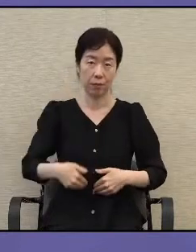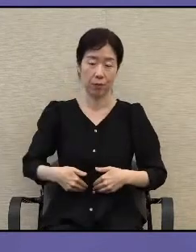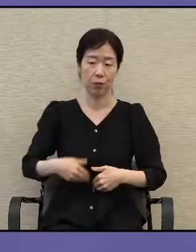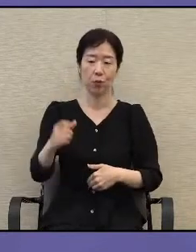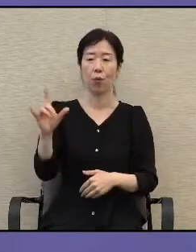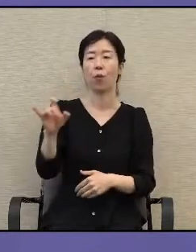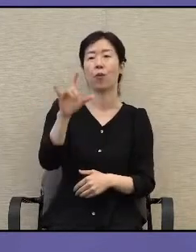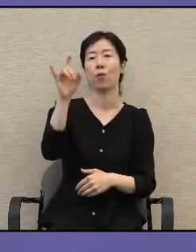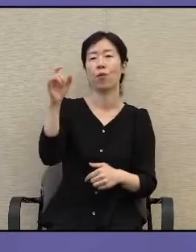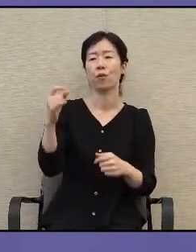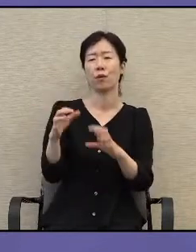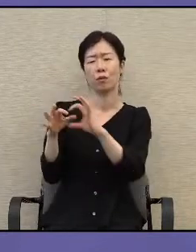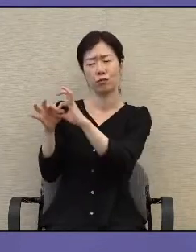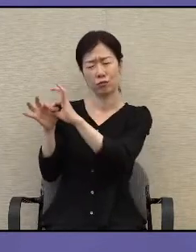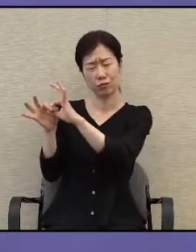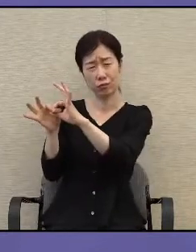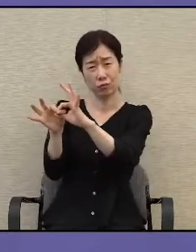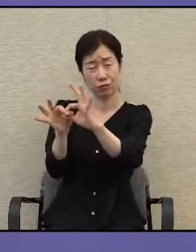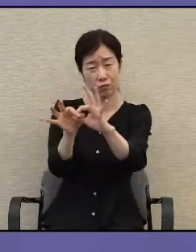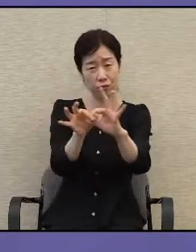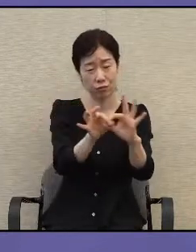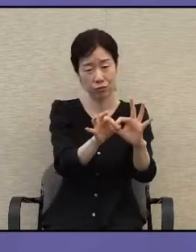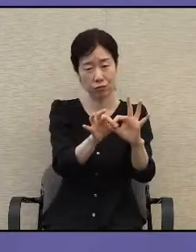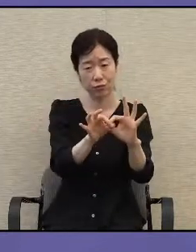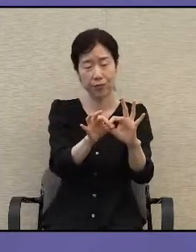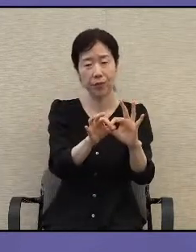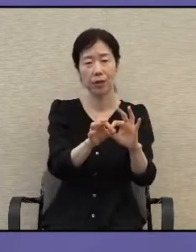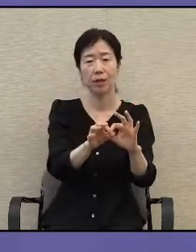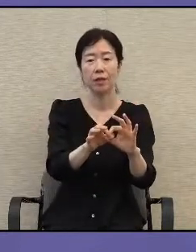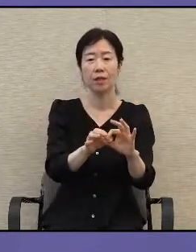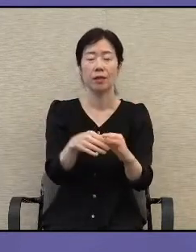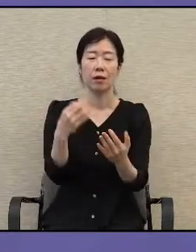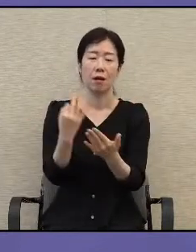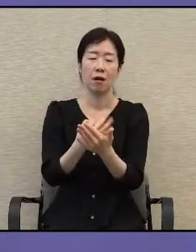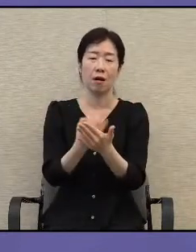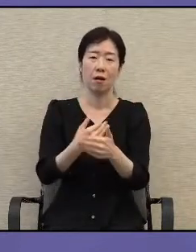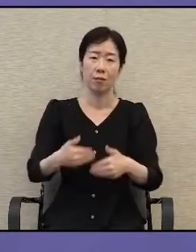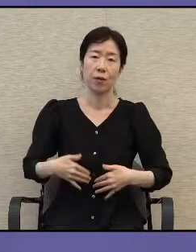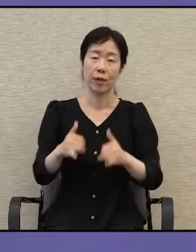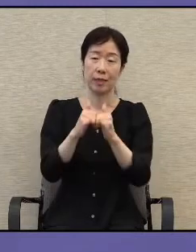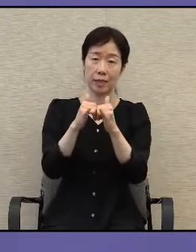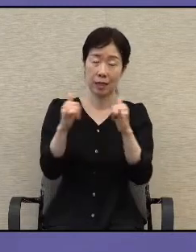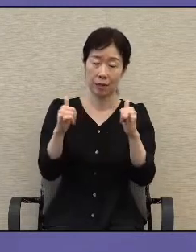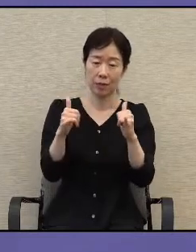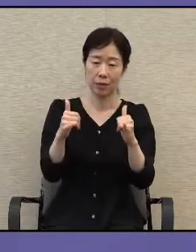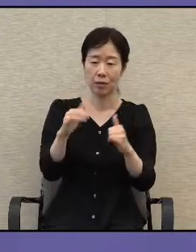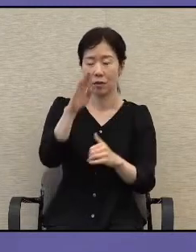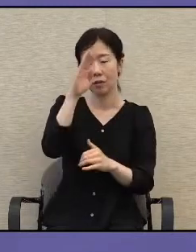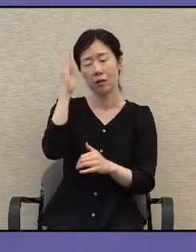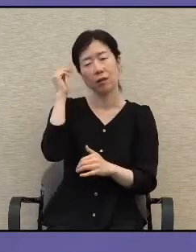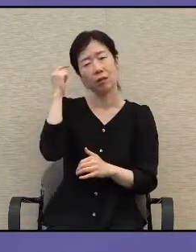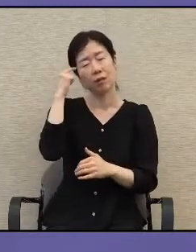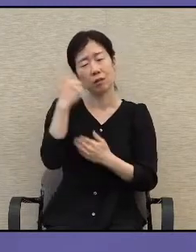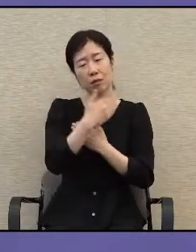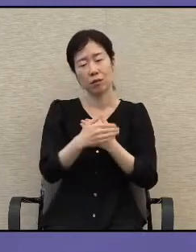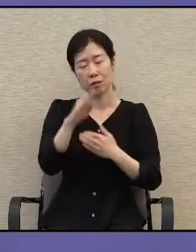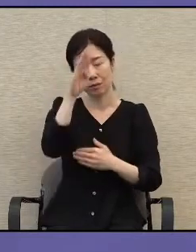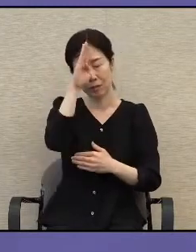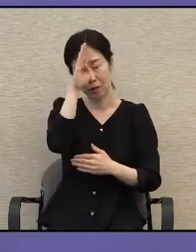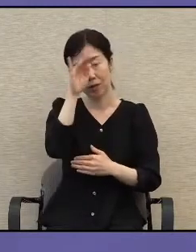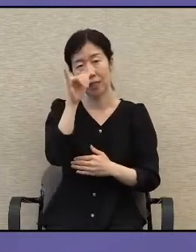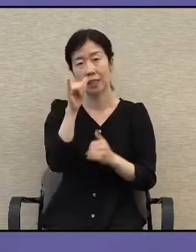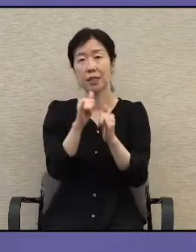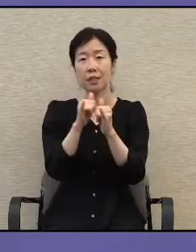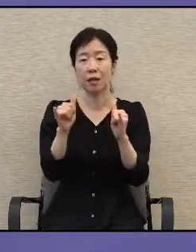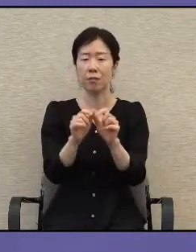장기화로 인해서 여러 가지 이런 청장년층, 사회경제적 취약계층, 정신장애인, 정신질환자들의 정신건강의 악화가 특히